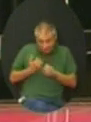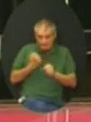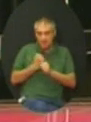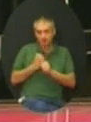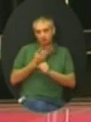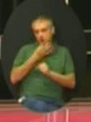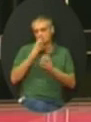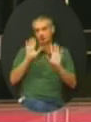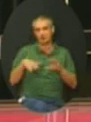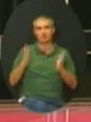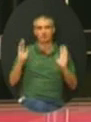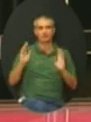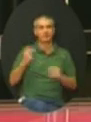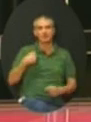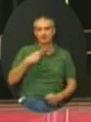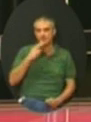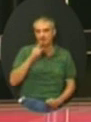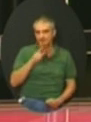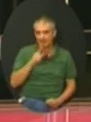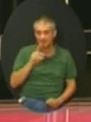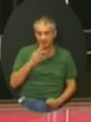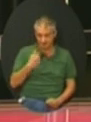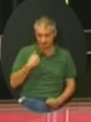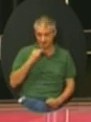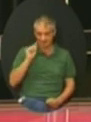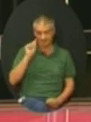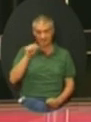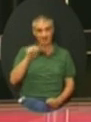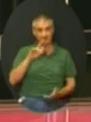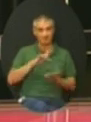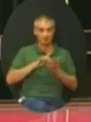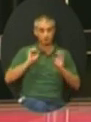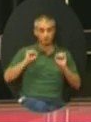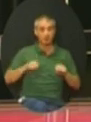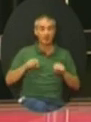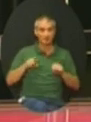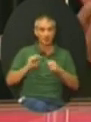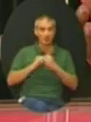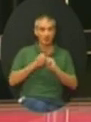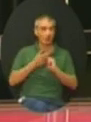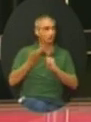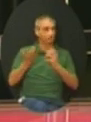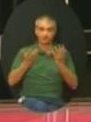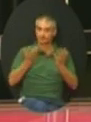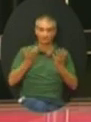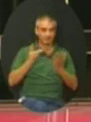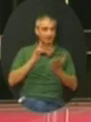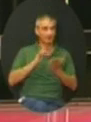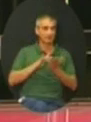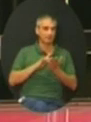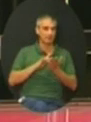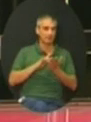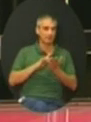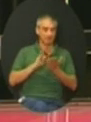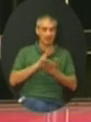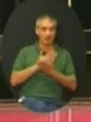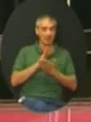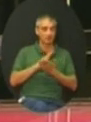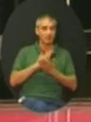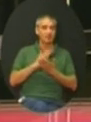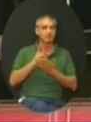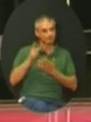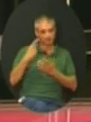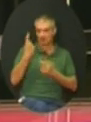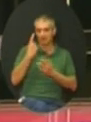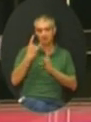זאת, אני מבטיח, ככל שאני אגיע לעמדת שליטה כלשהי, או לעמדת, לא שליטה, לעמדת החלטה כלשהי,